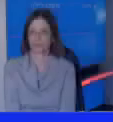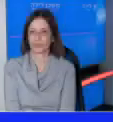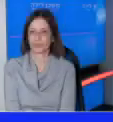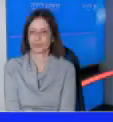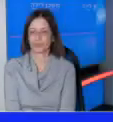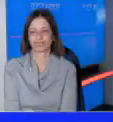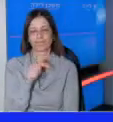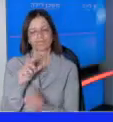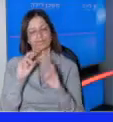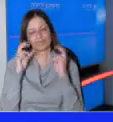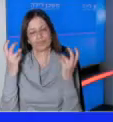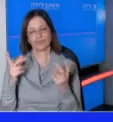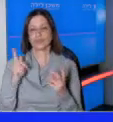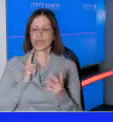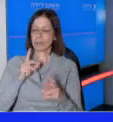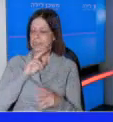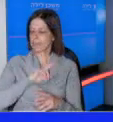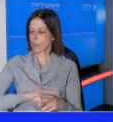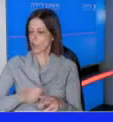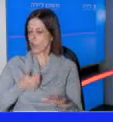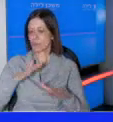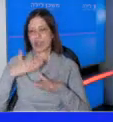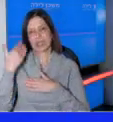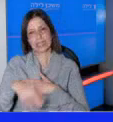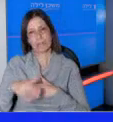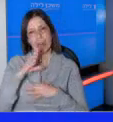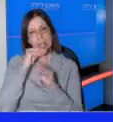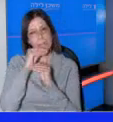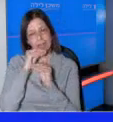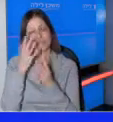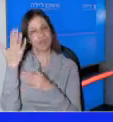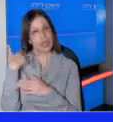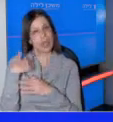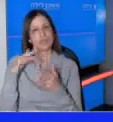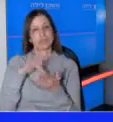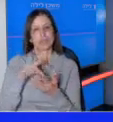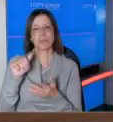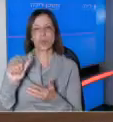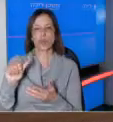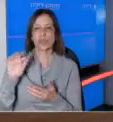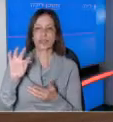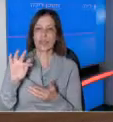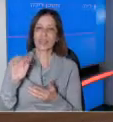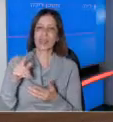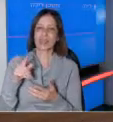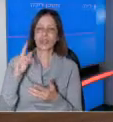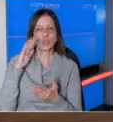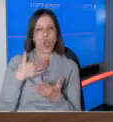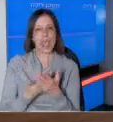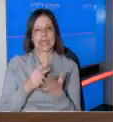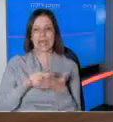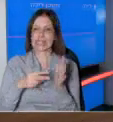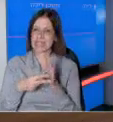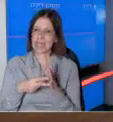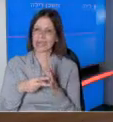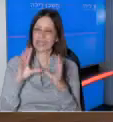איתי באולפן כל הפאנל שחיכה פה בסבלנות לראש הממשלה שיסיים לדבר וכל מה שהיה לנו. איתי נמצא עם אודי טנא, יועץ אסטרטגיה, ערב טוב, אודי, מה שלומך?